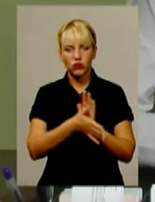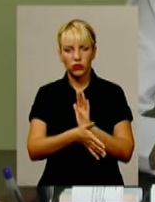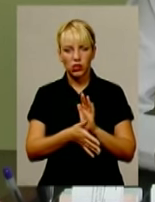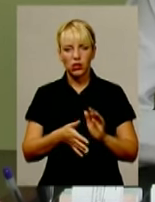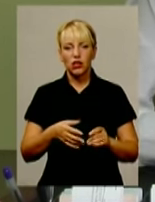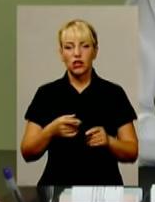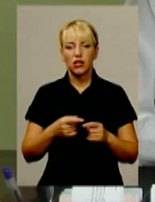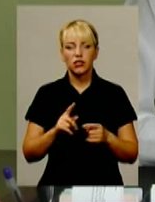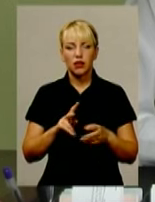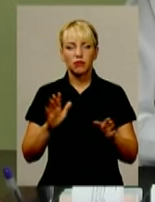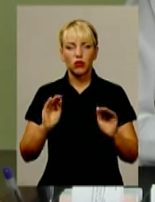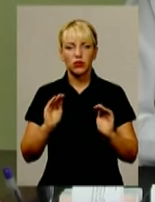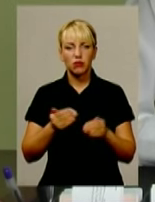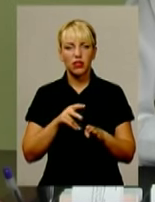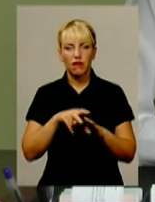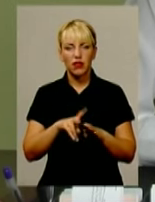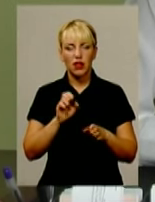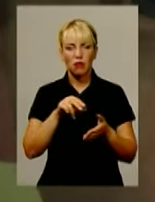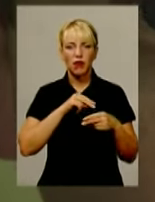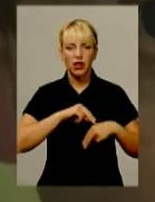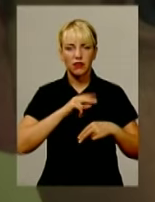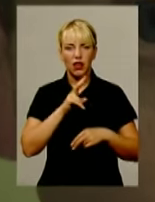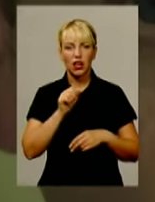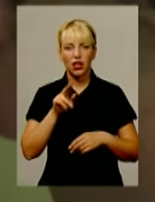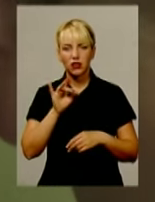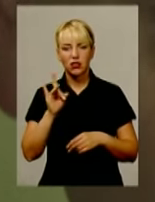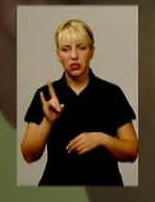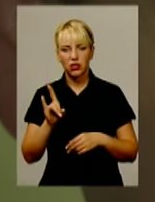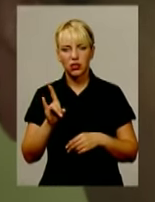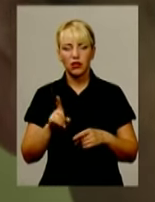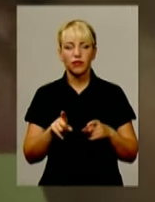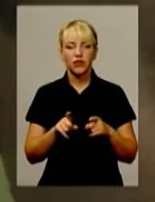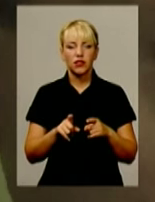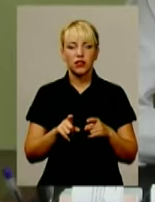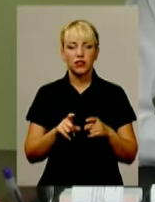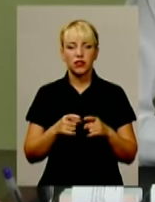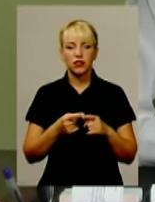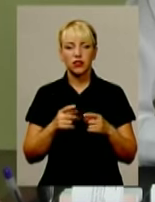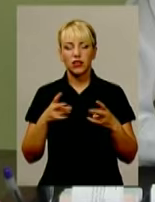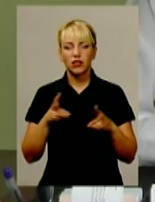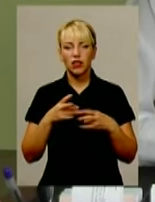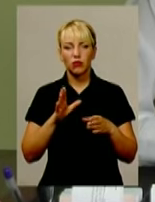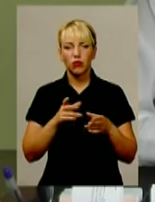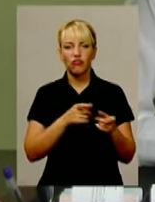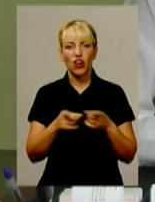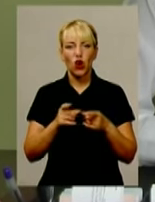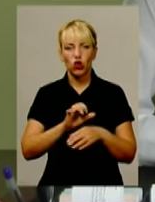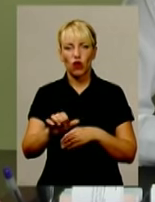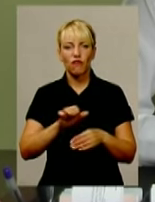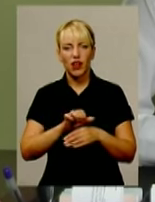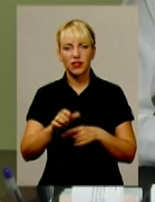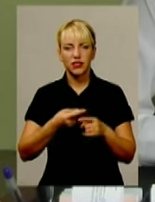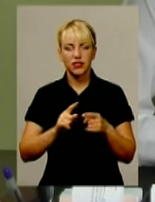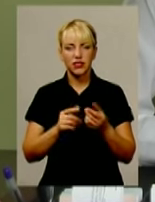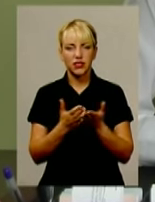зменшення навантаження на працівників кадрів. Далі виготовлення своїх трудових книжок, їх вже не треба буде виготовляти. Ну і третє –